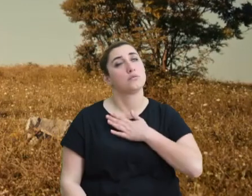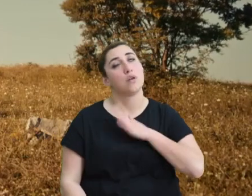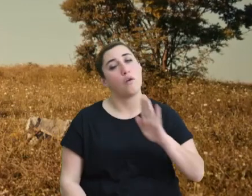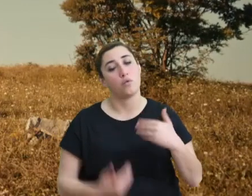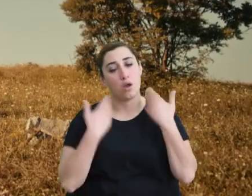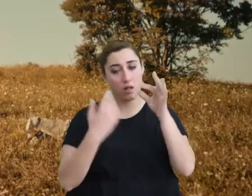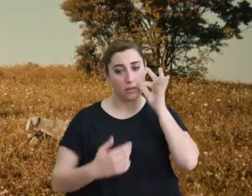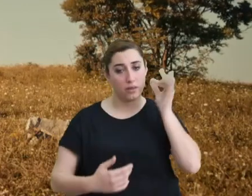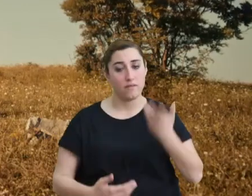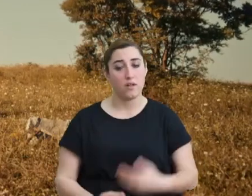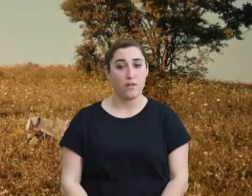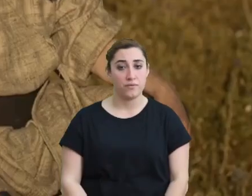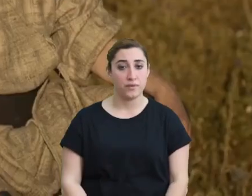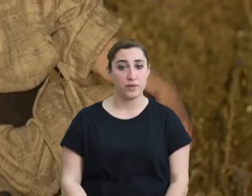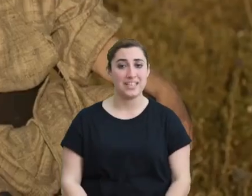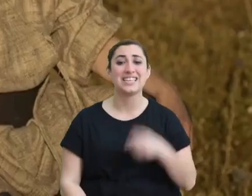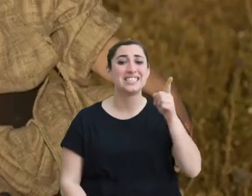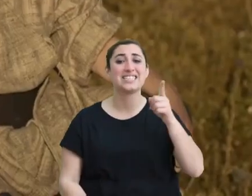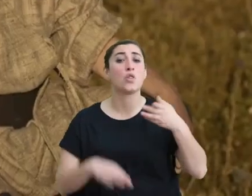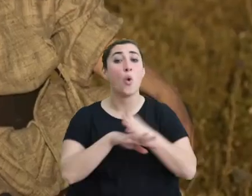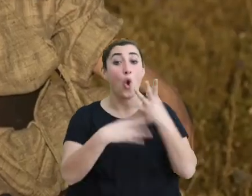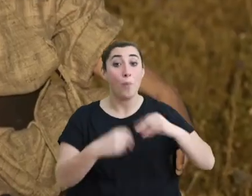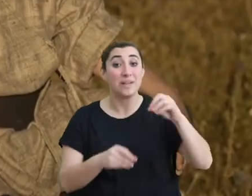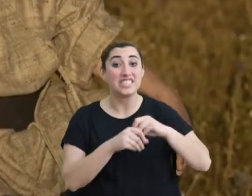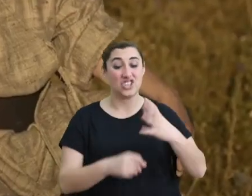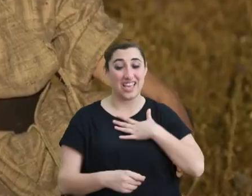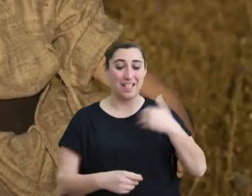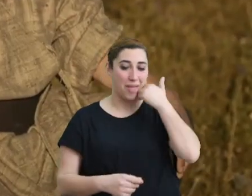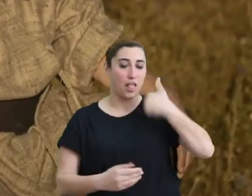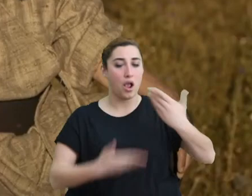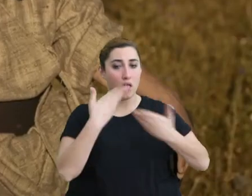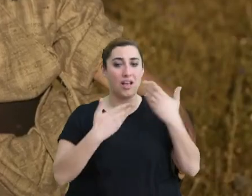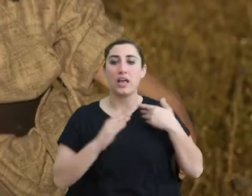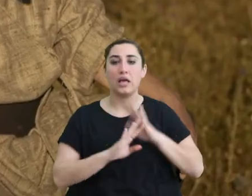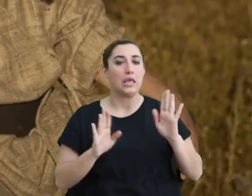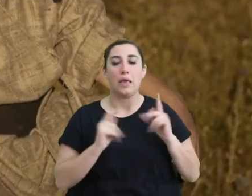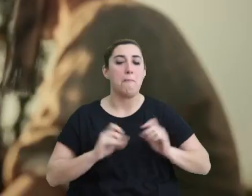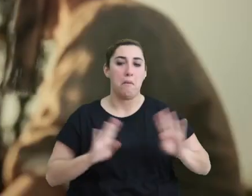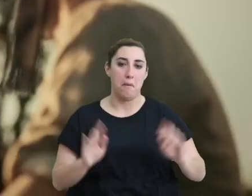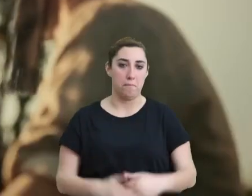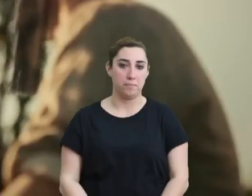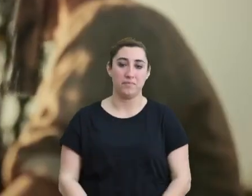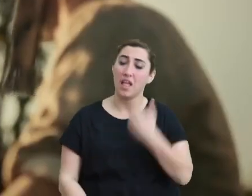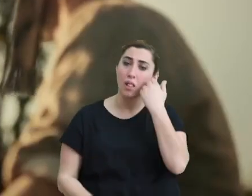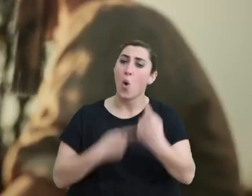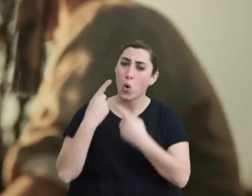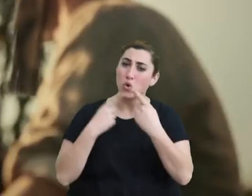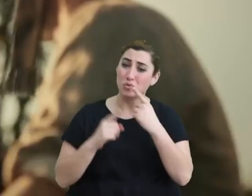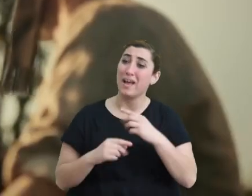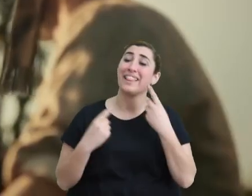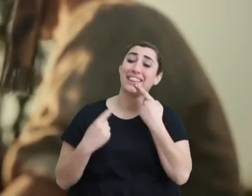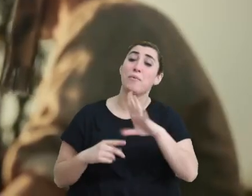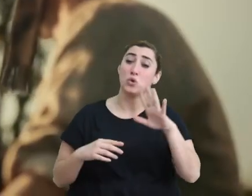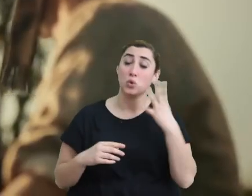Estağfurullah Kadı Efendi. Seni doğrulamak için kendim yalan konuşmaktan sakınırım. Yalan konuşmaktan